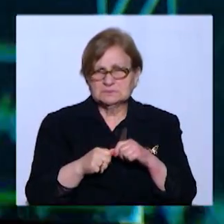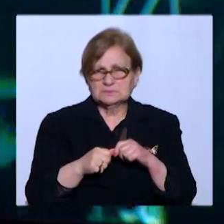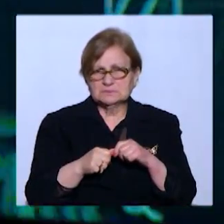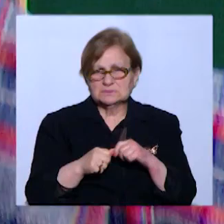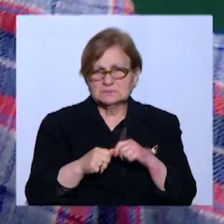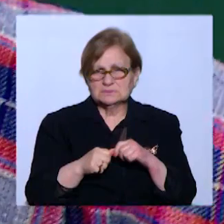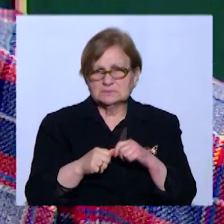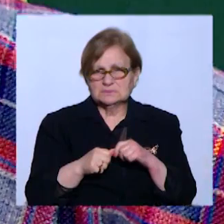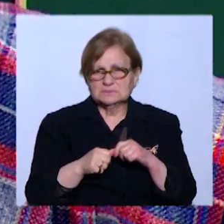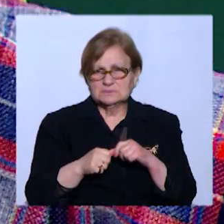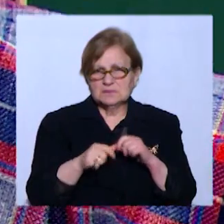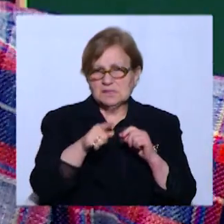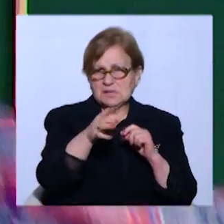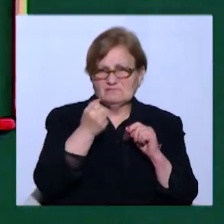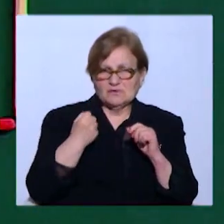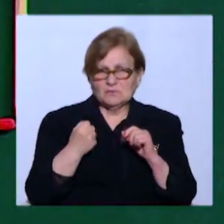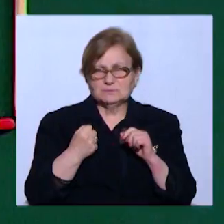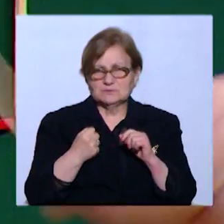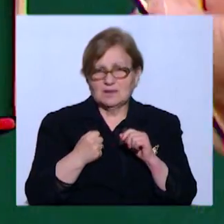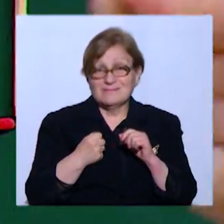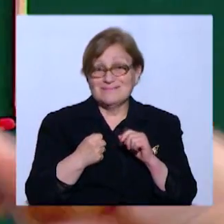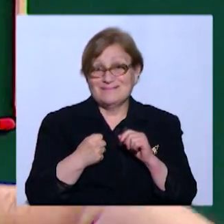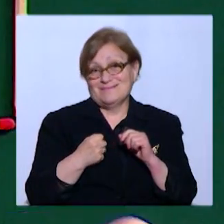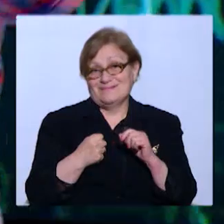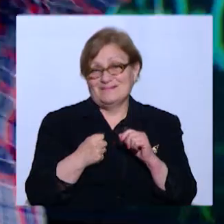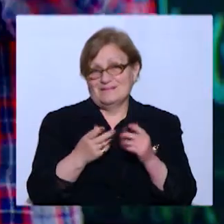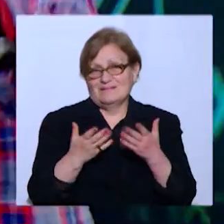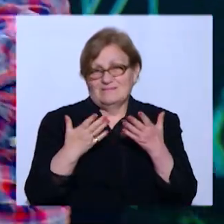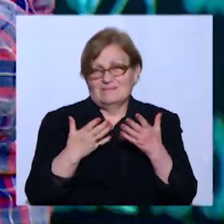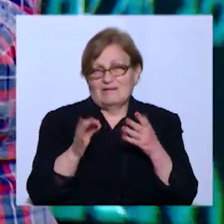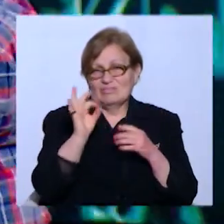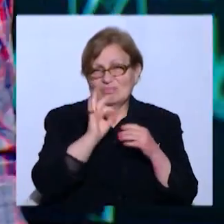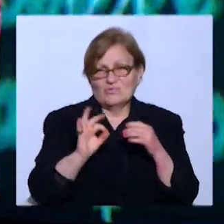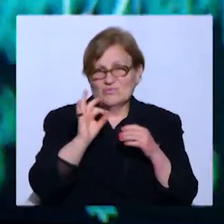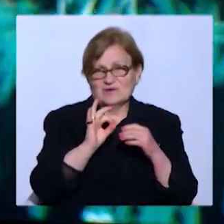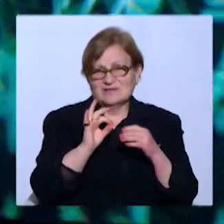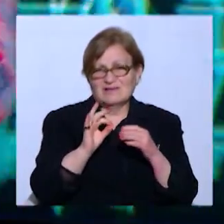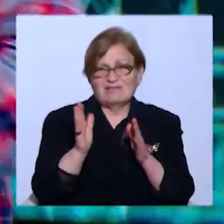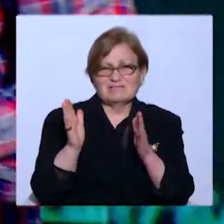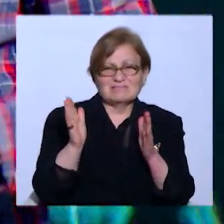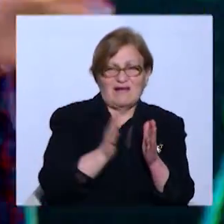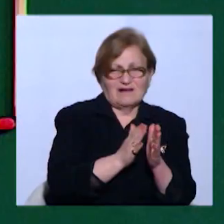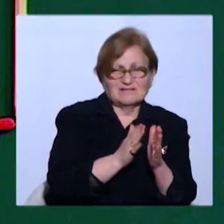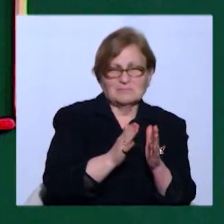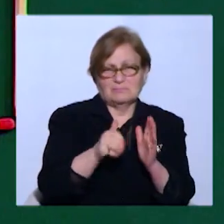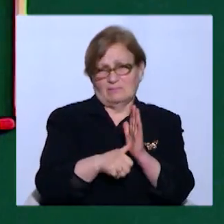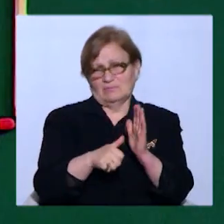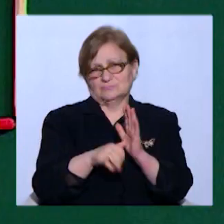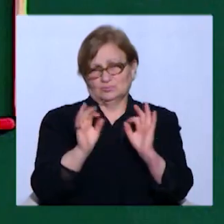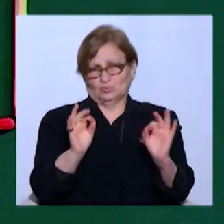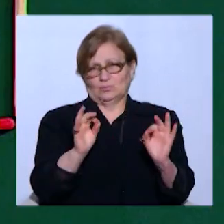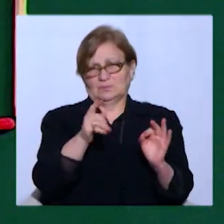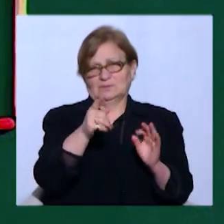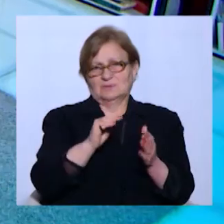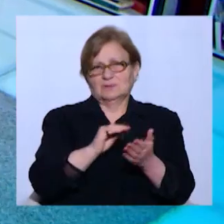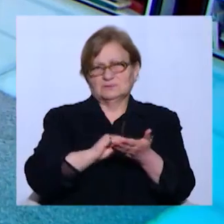აი ეს ღერი ხო არ ავიღოთ? აი გამოვიდა, ნული ნაკლებია 6-ზე. მშვენიერია, მოდი